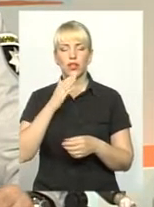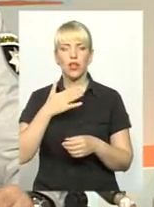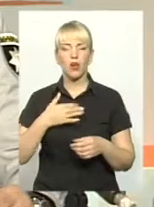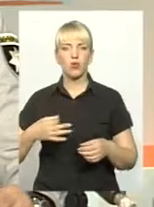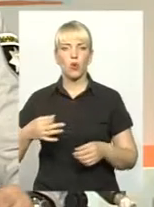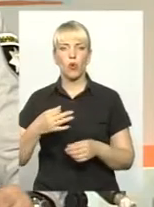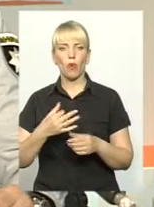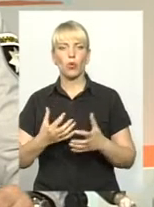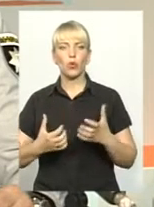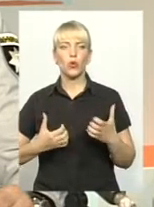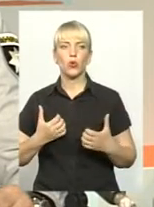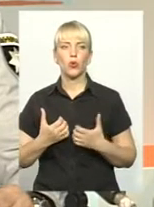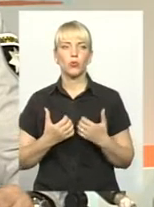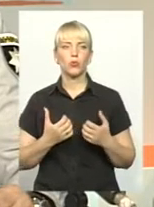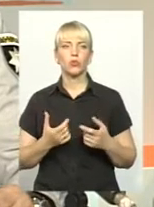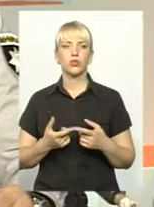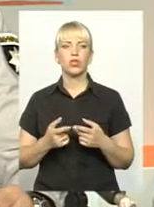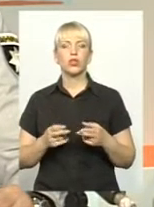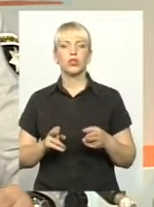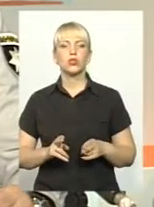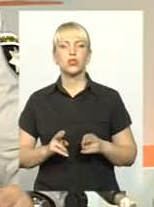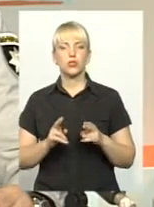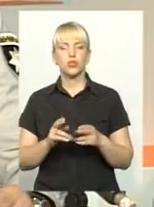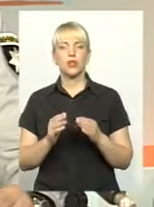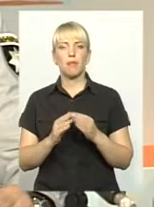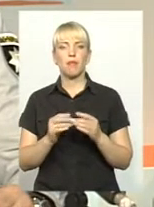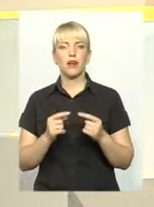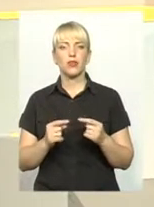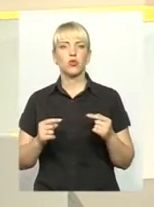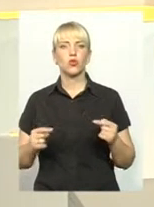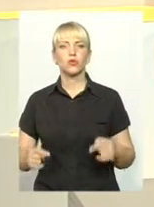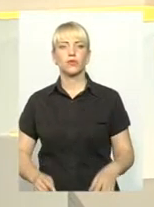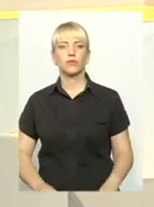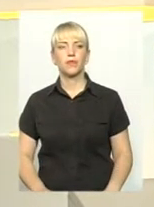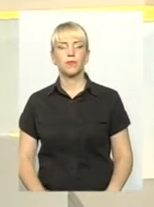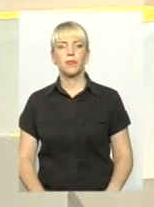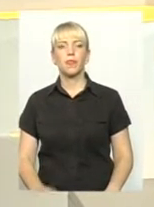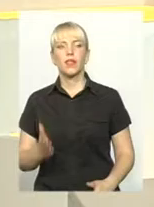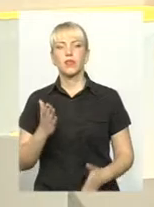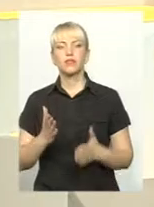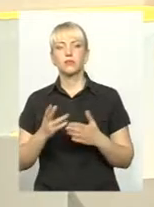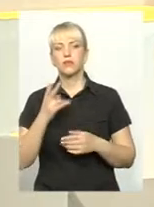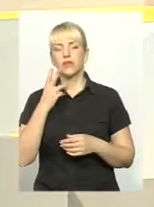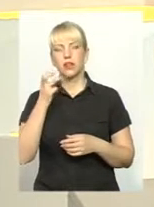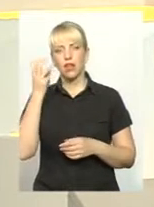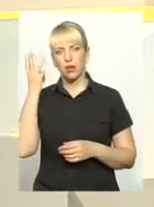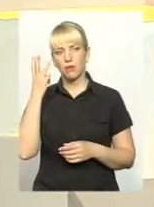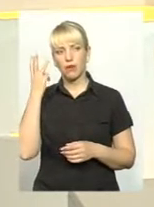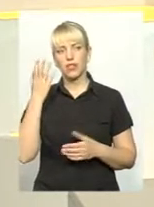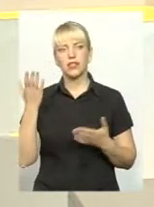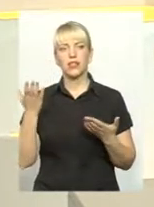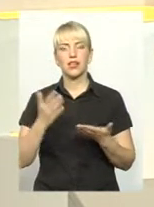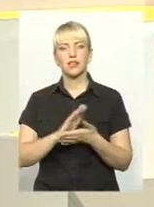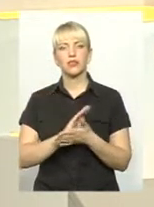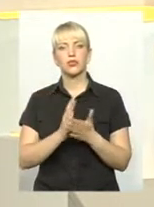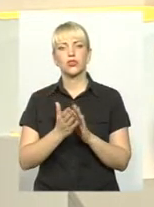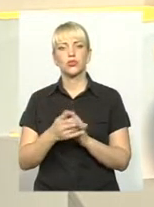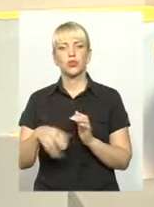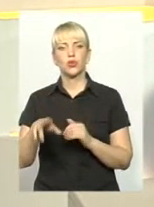турбують саме злочини майнового спрямування. Володимире Петровичу, якщо поглянути на Хмельницький, яка ситуація загалом